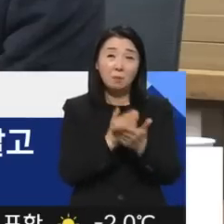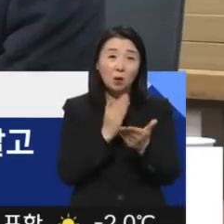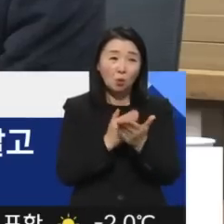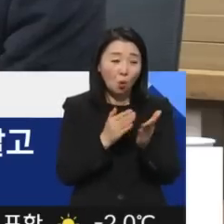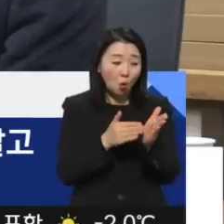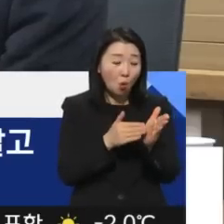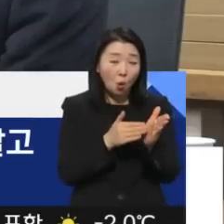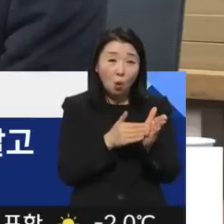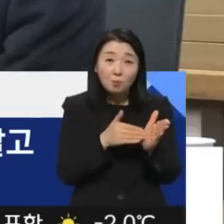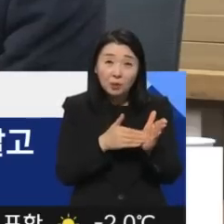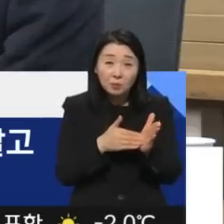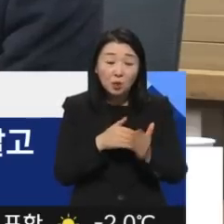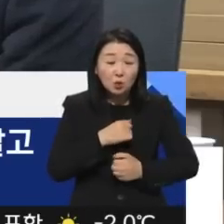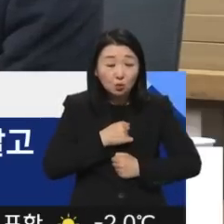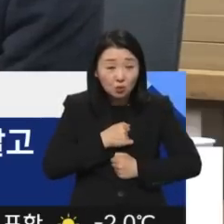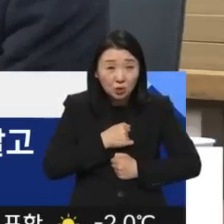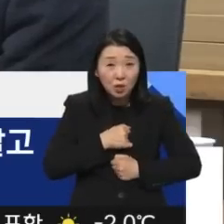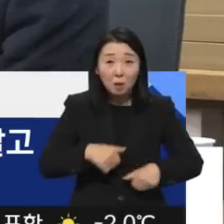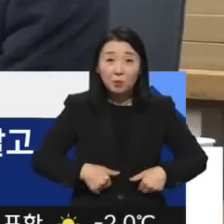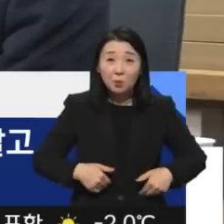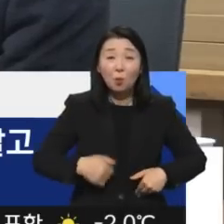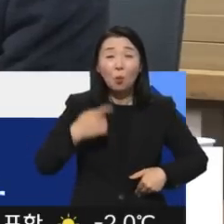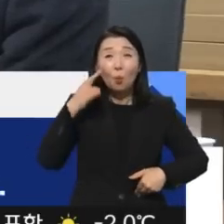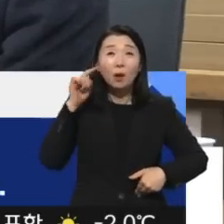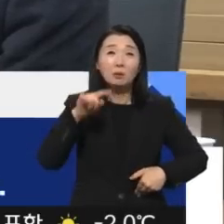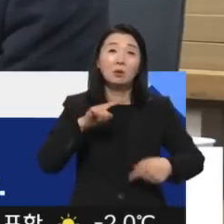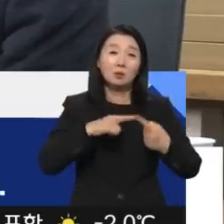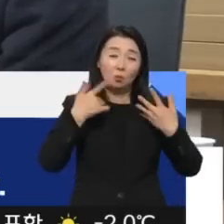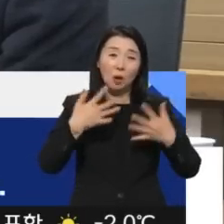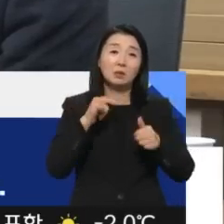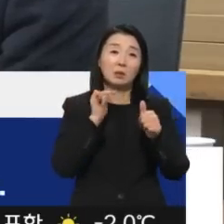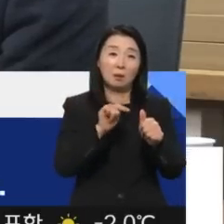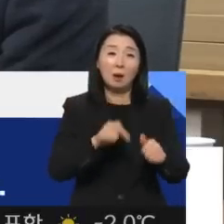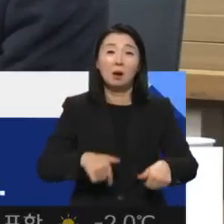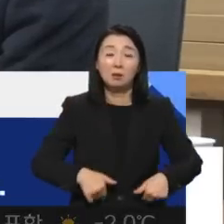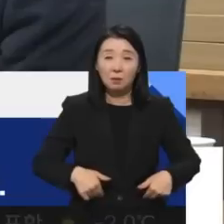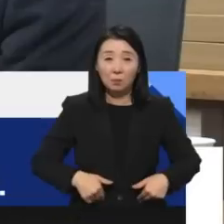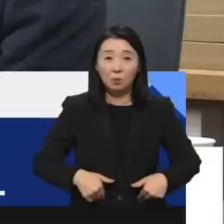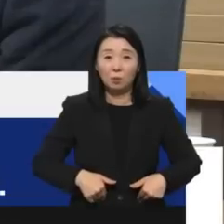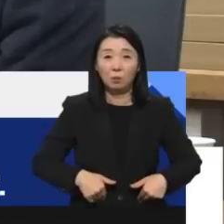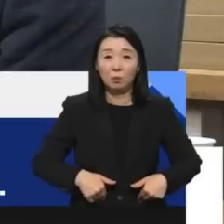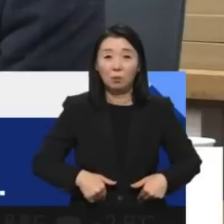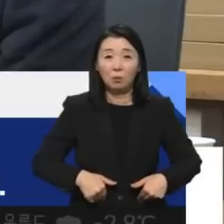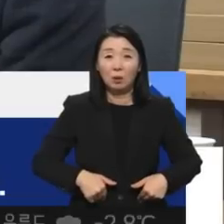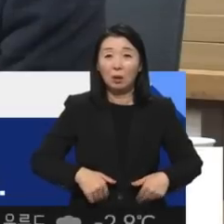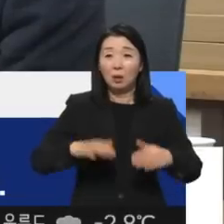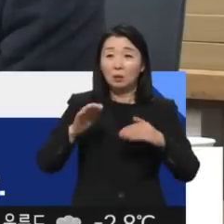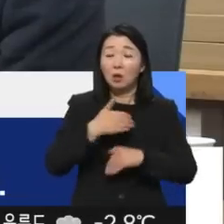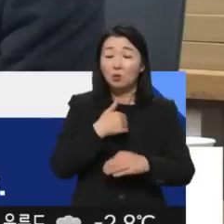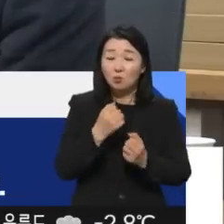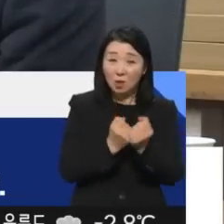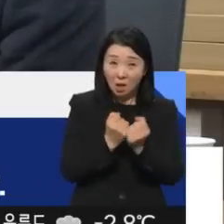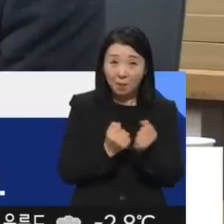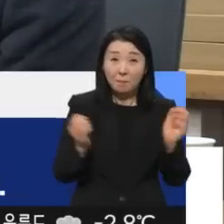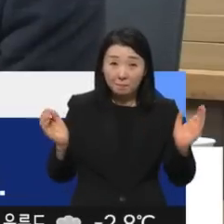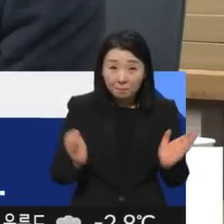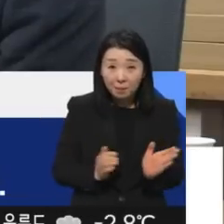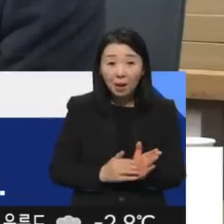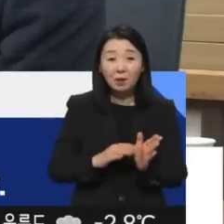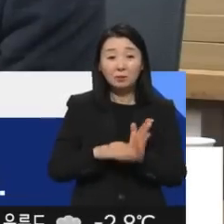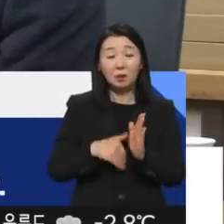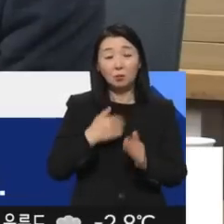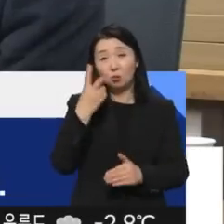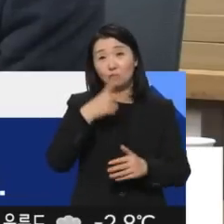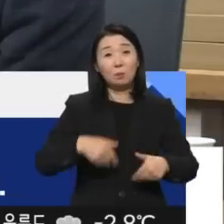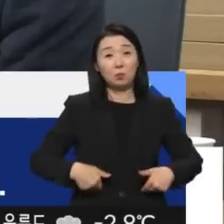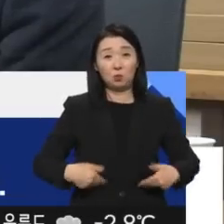네. 이런 부분은 명확히 좀 밝혀야 되죠. 저는 언론 인터뷰 통해서 밝히는 게 제일 좋겠다. 아, 이 내용이 충분히 해명이 되면 네. 저는 뭐 수사를